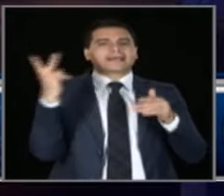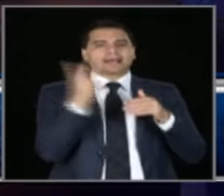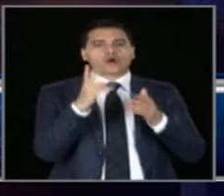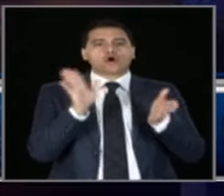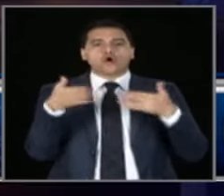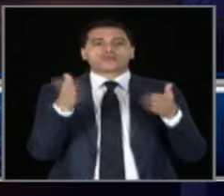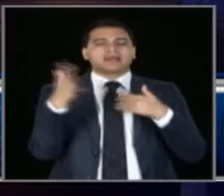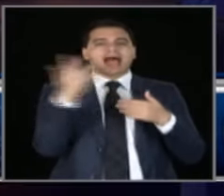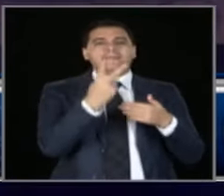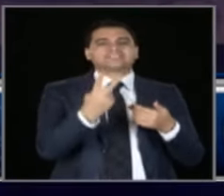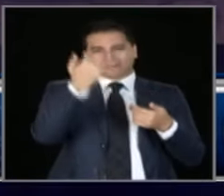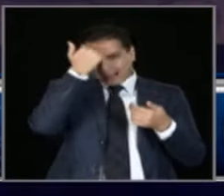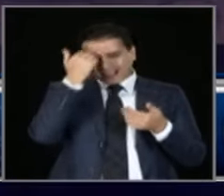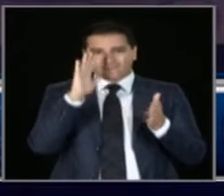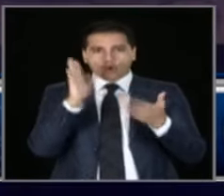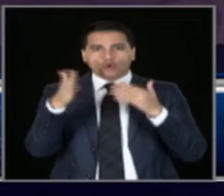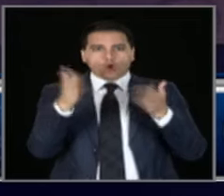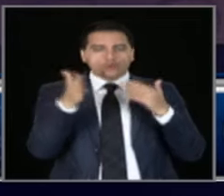الغرف